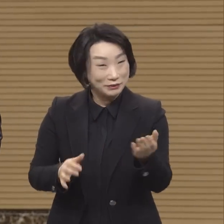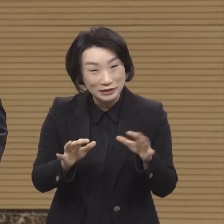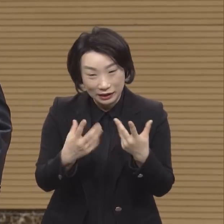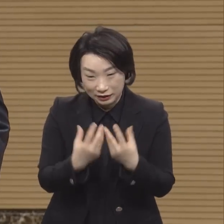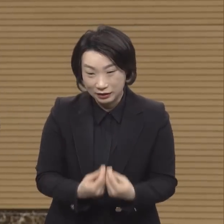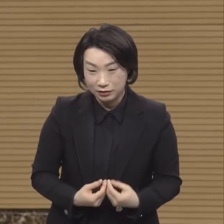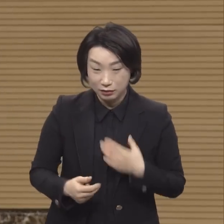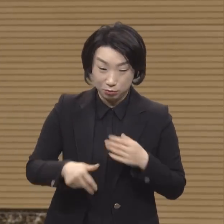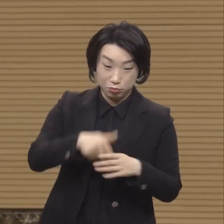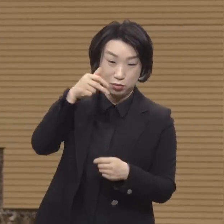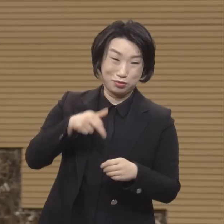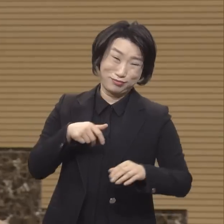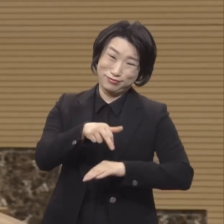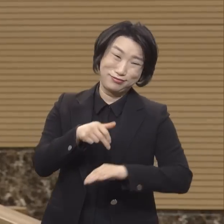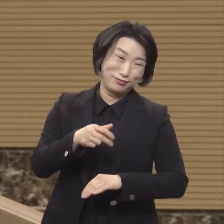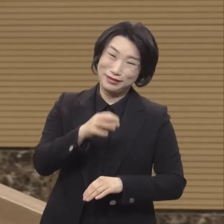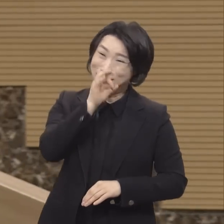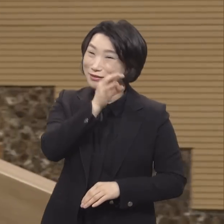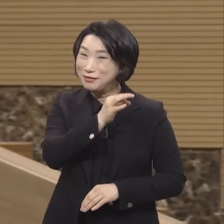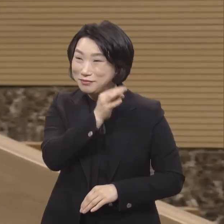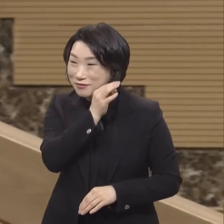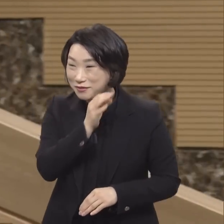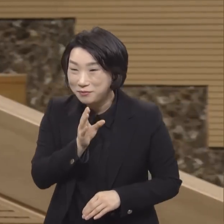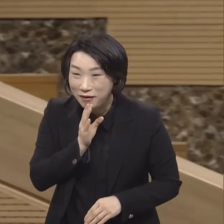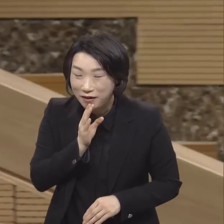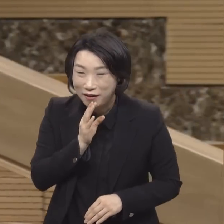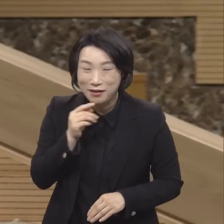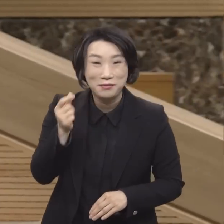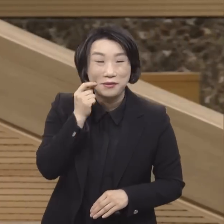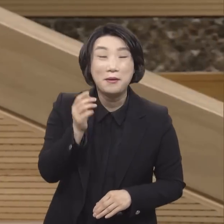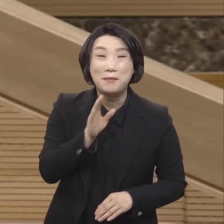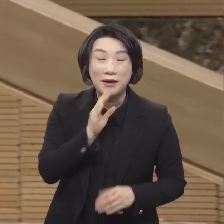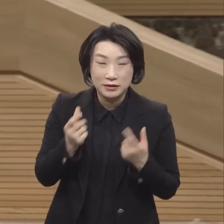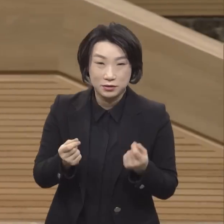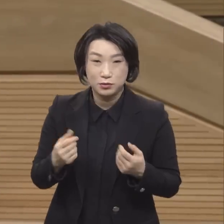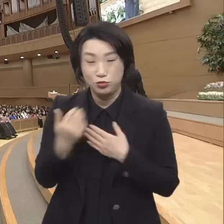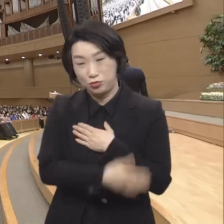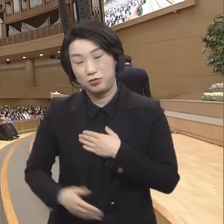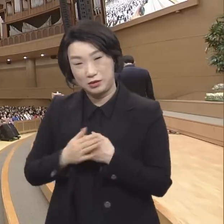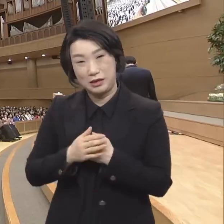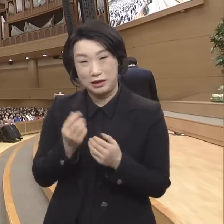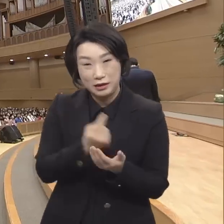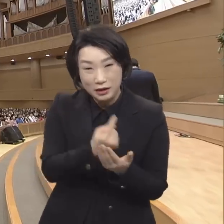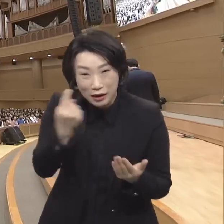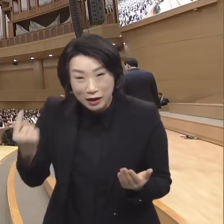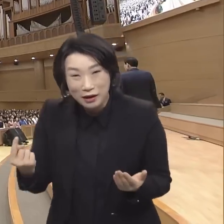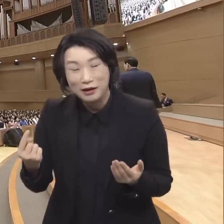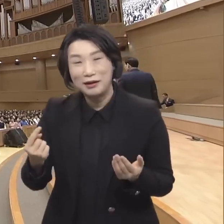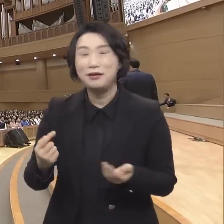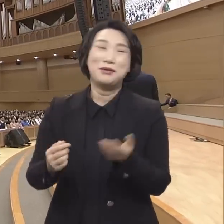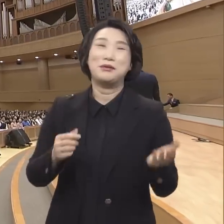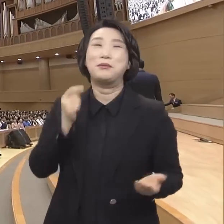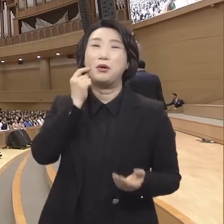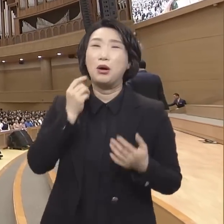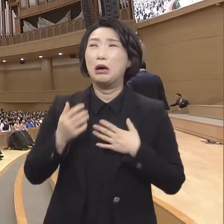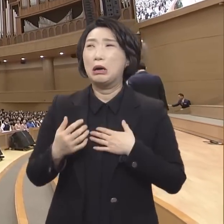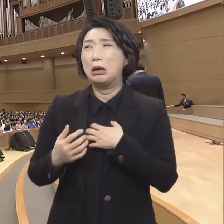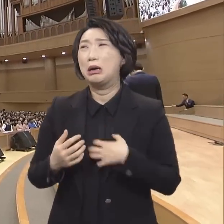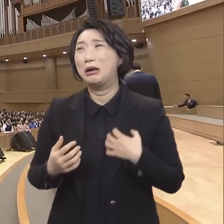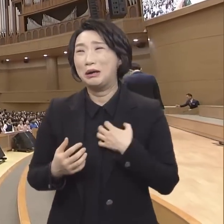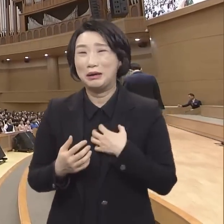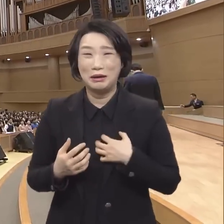없듯이 육체를 벗고 다닐 수 없는 것처럼 어떡하나 하는